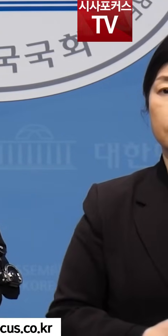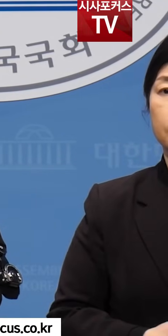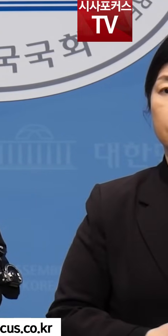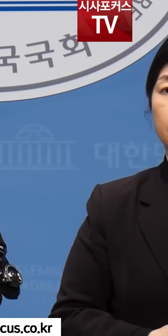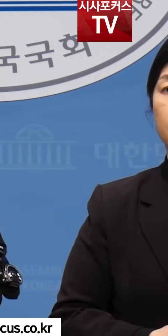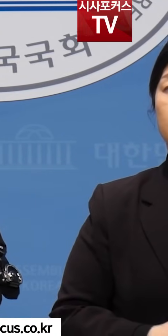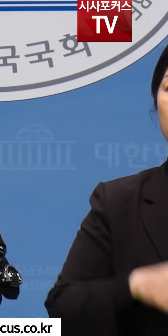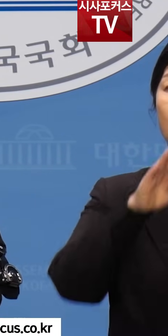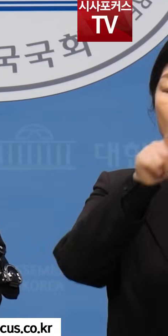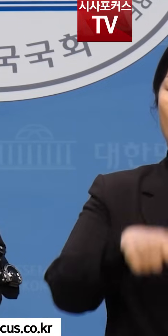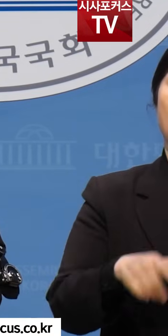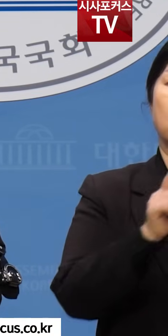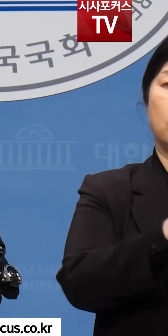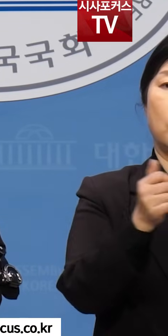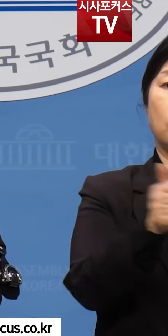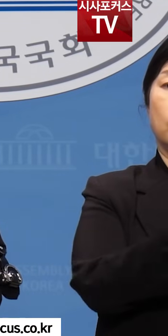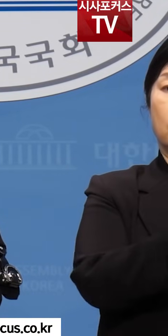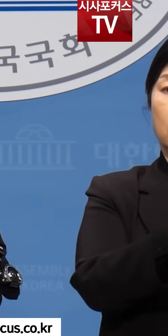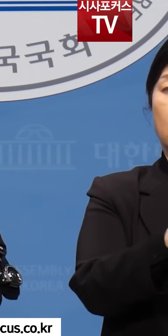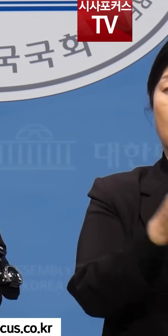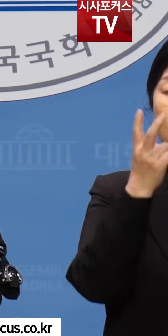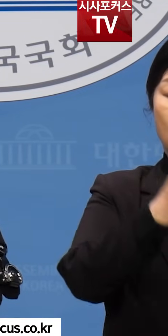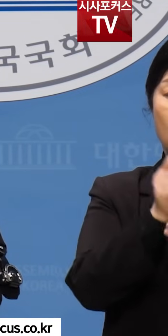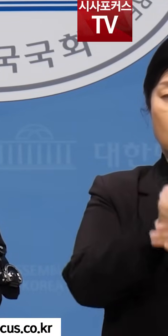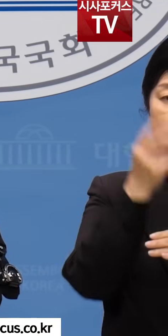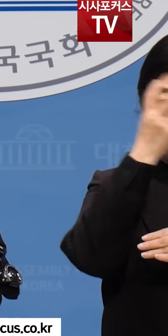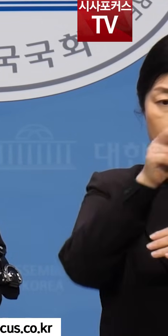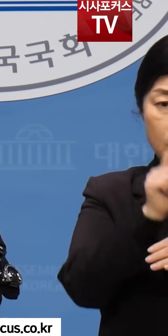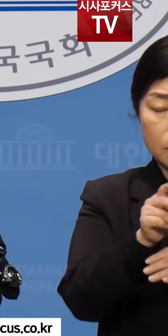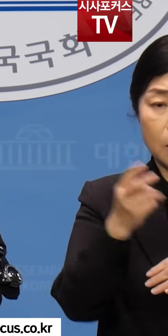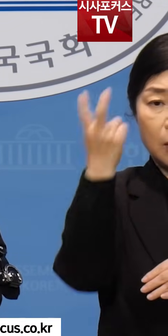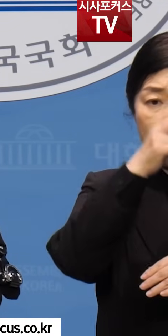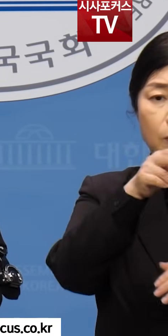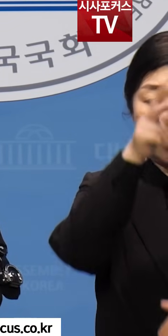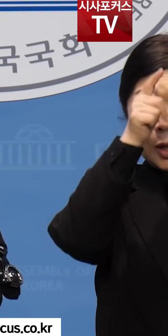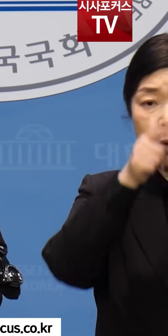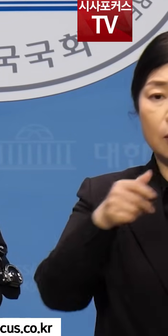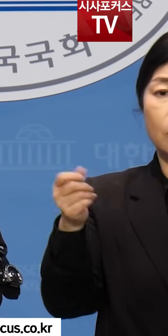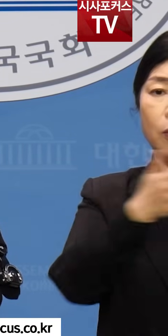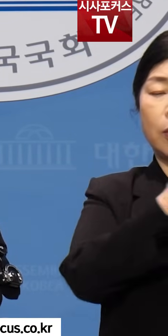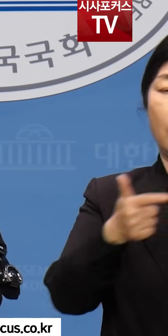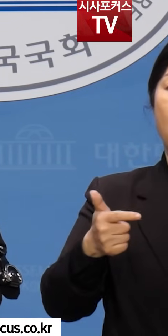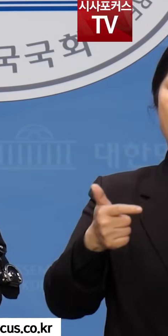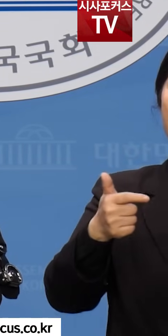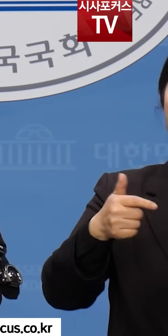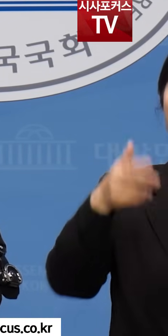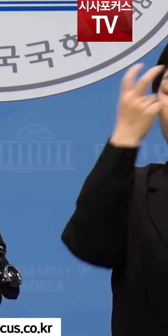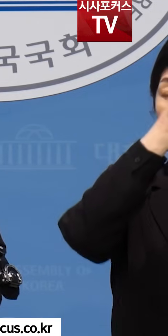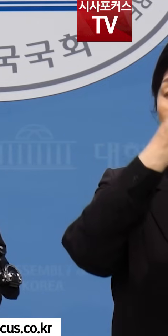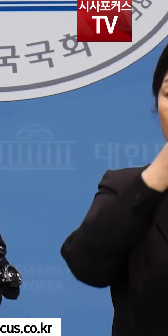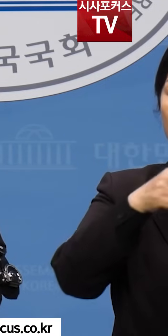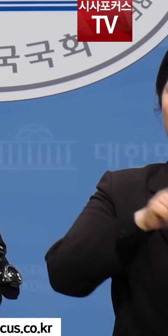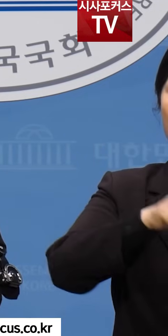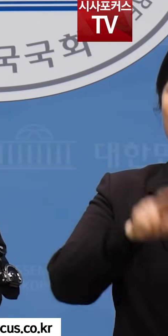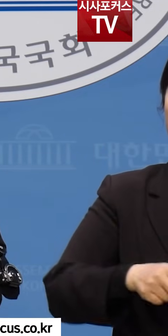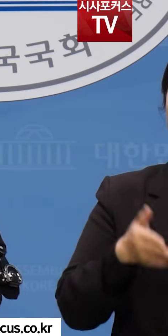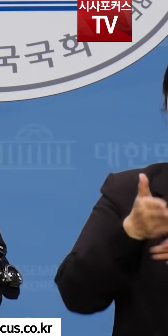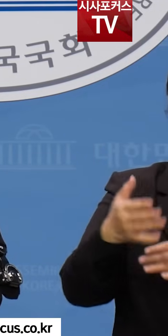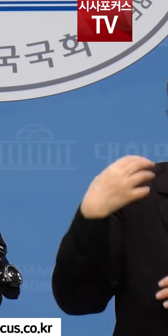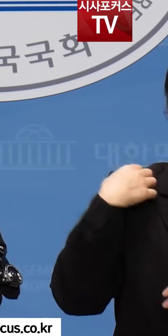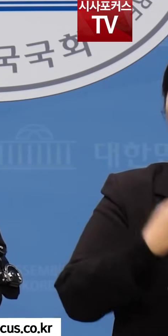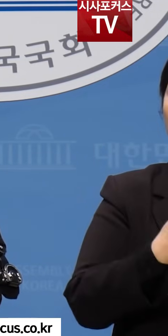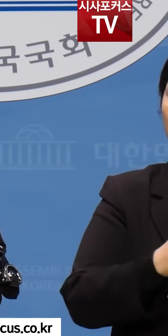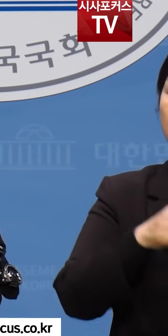박 후보 부부는 법무부 감찰 담당관과 대검 형사부장 직위에 있으면서 당시 문재인